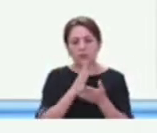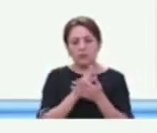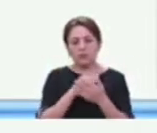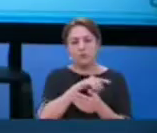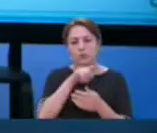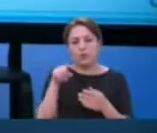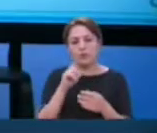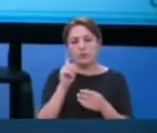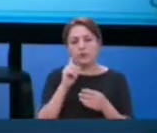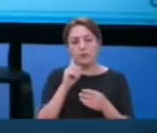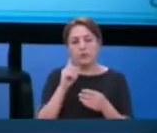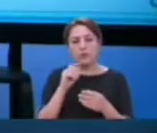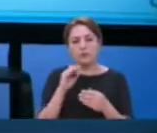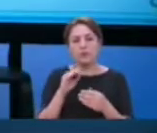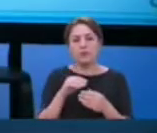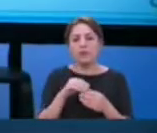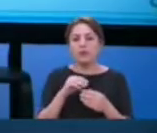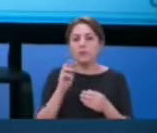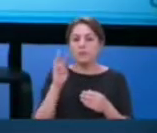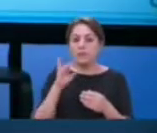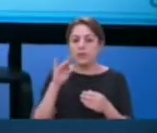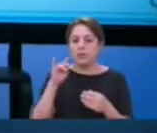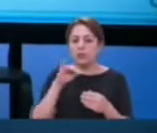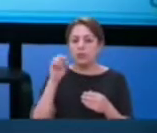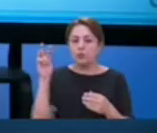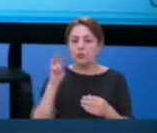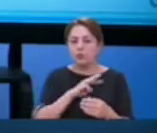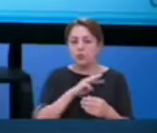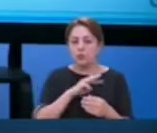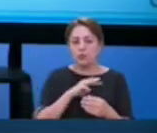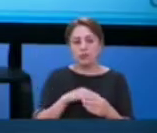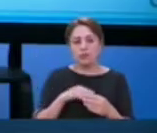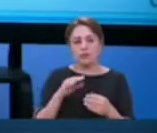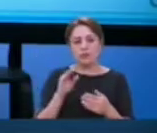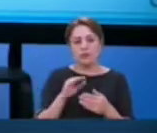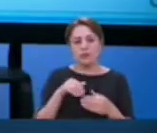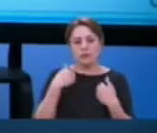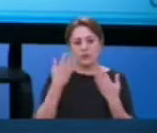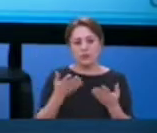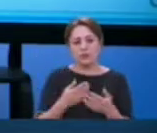ifodalaydi? Barakalla, minutlarni ifodalaydi.